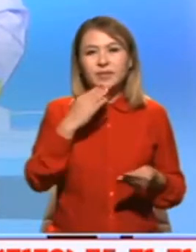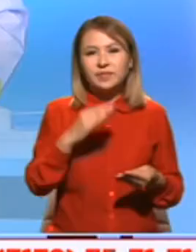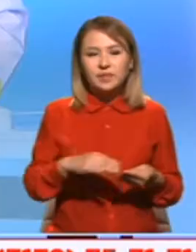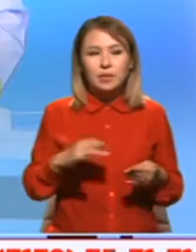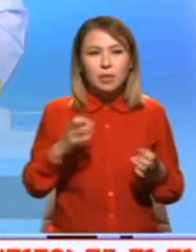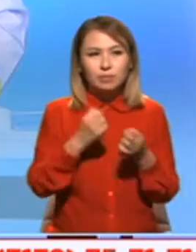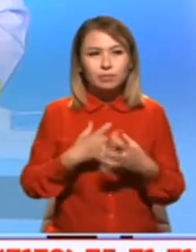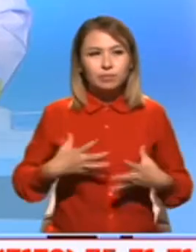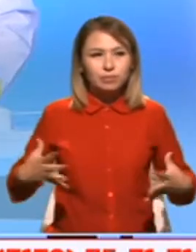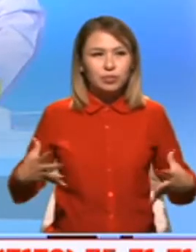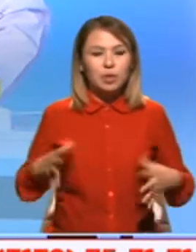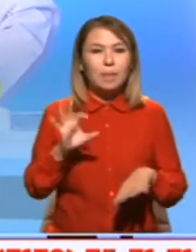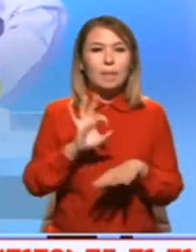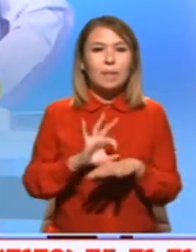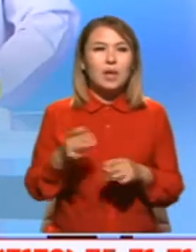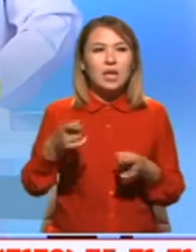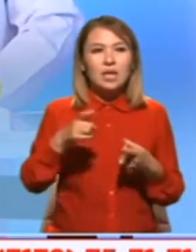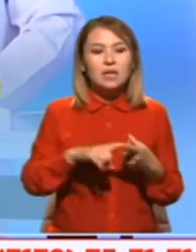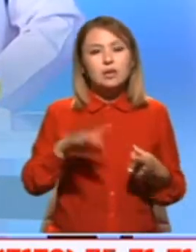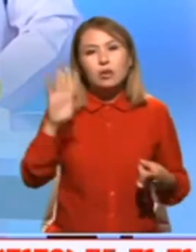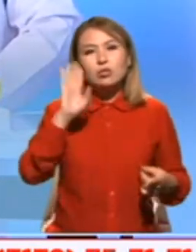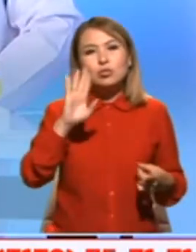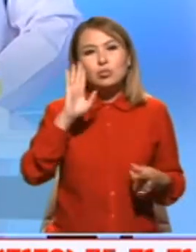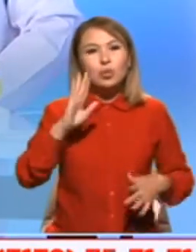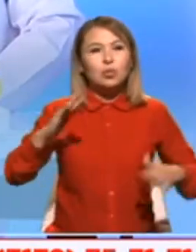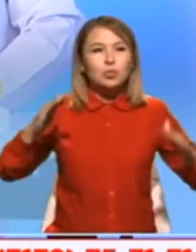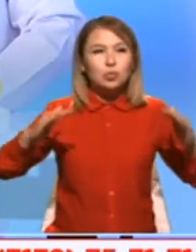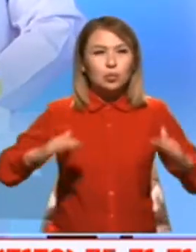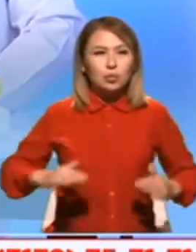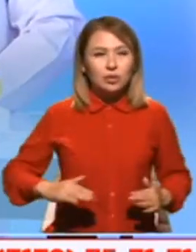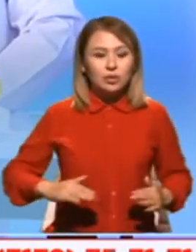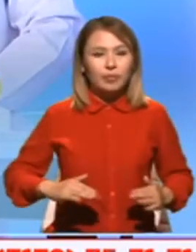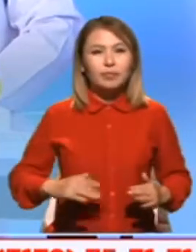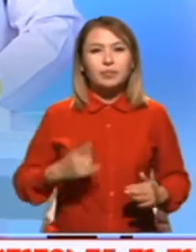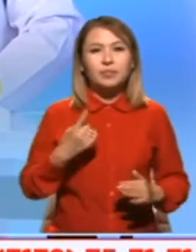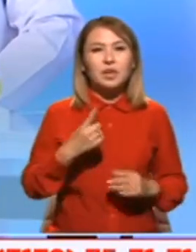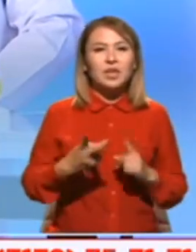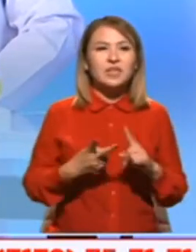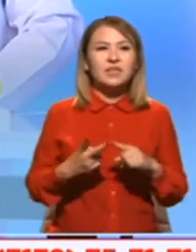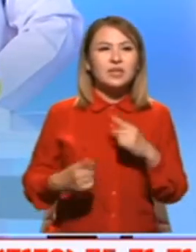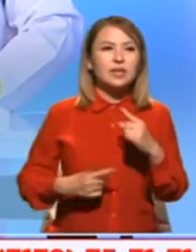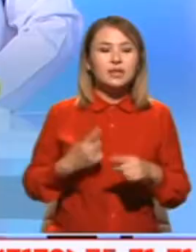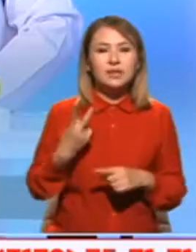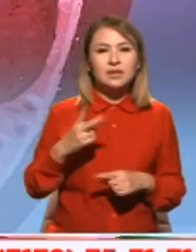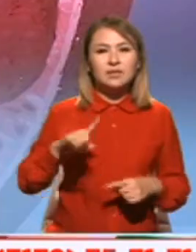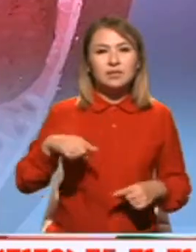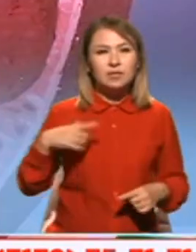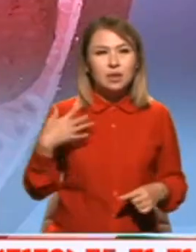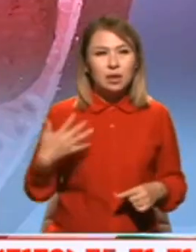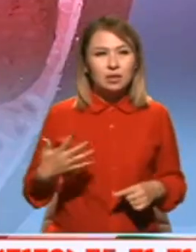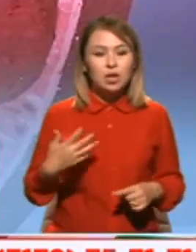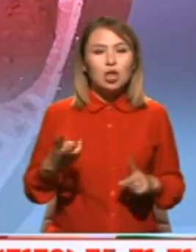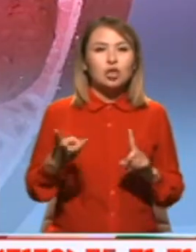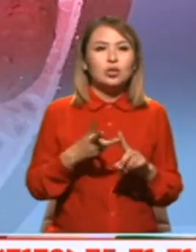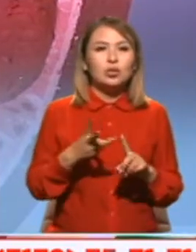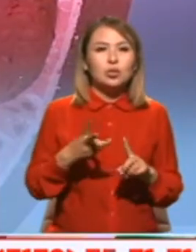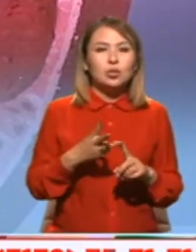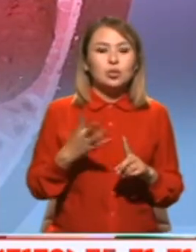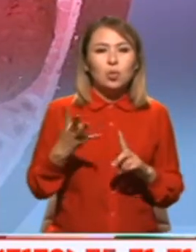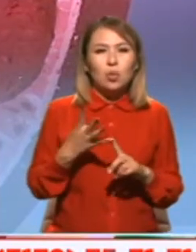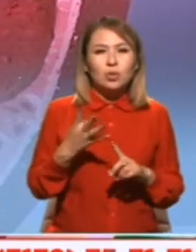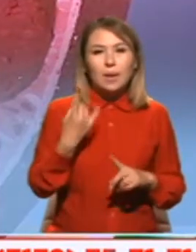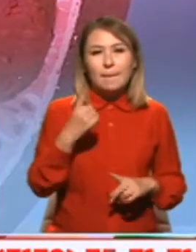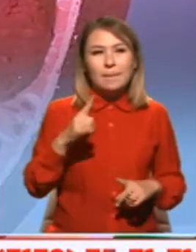ісінуге байланысты. Егер ісіну болса, онда судың мөлшерін төмендетеміз. Екінші стадияда 1,5 литрға дейін, үшінші стадияда 1 литрға дейін, төртінші стадияда